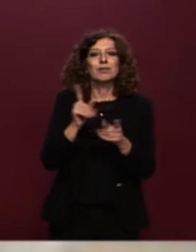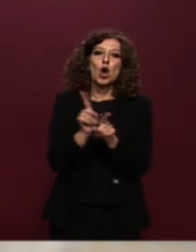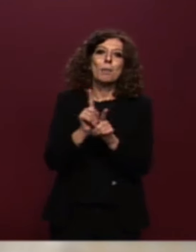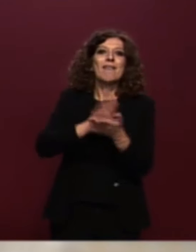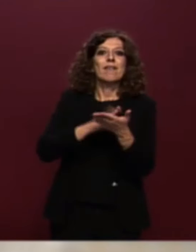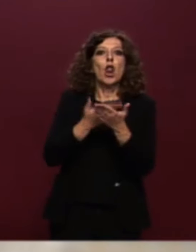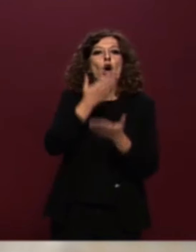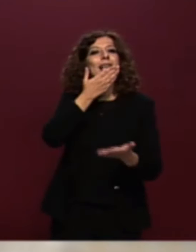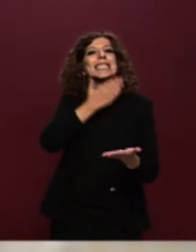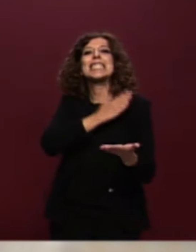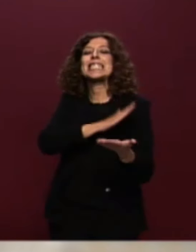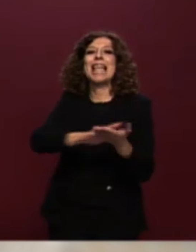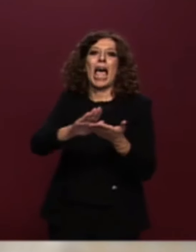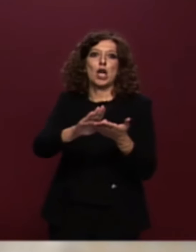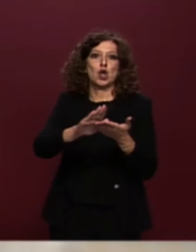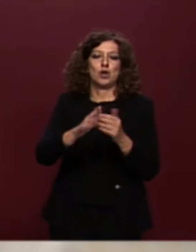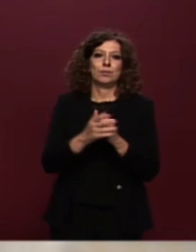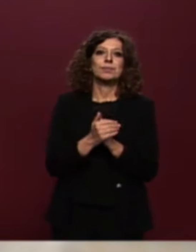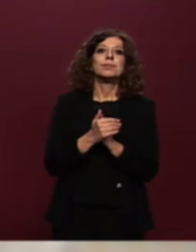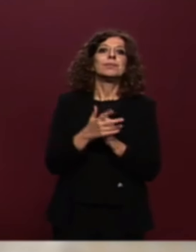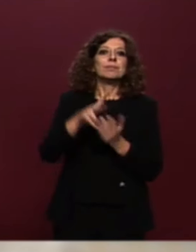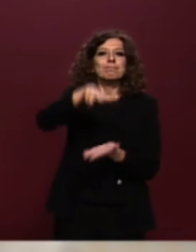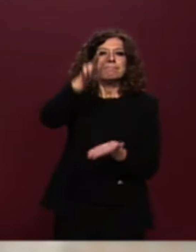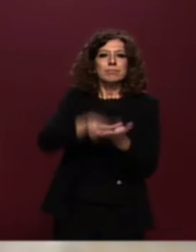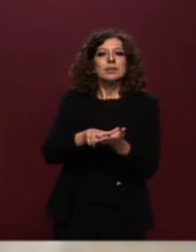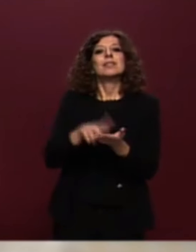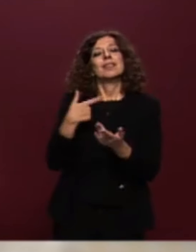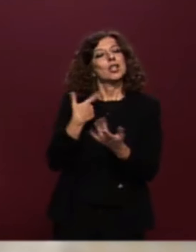accontentiamoci di niente di meno. Buon lavoro e grazie.